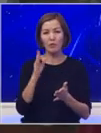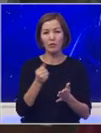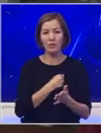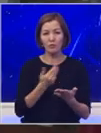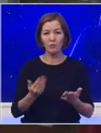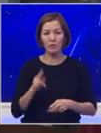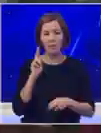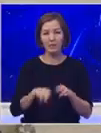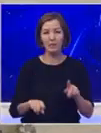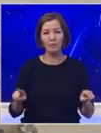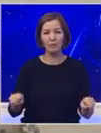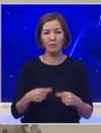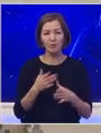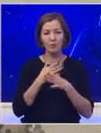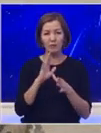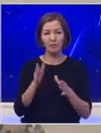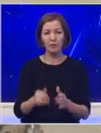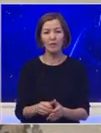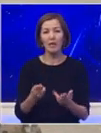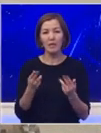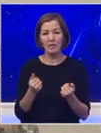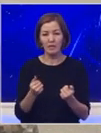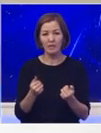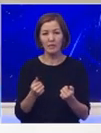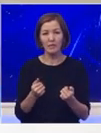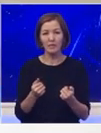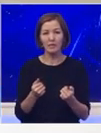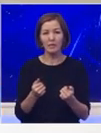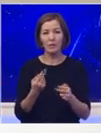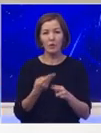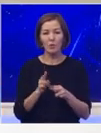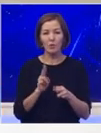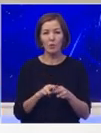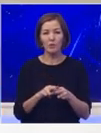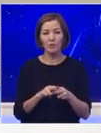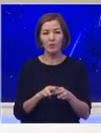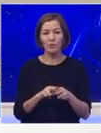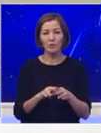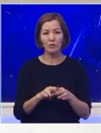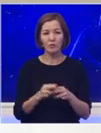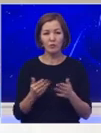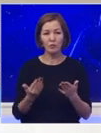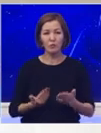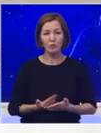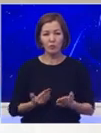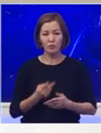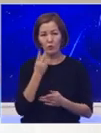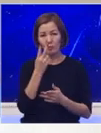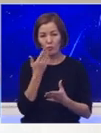тез бейімделуге сеп. Әрине, осы сүріп өмір сұрватқан жерлерін